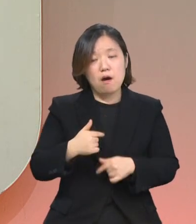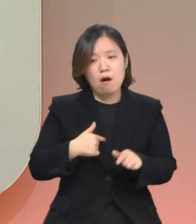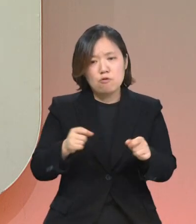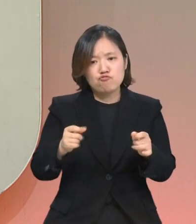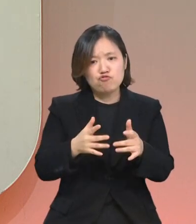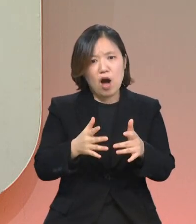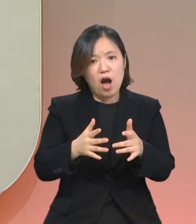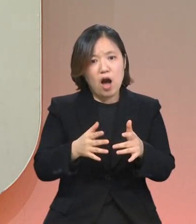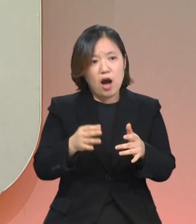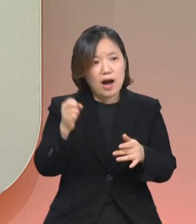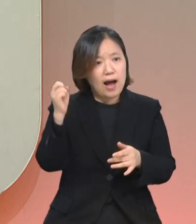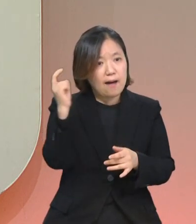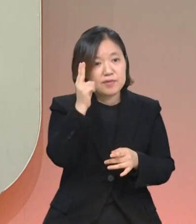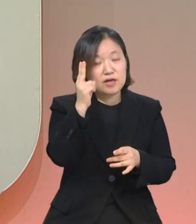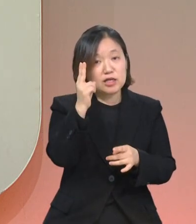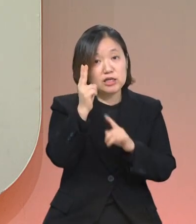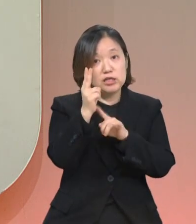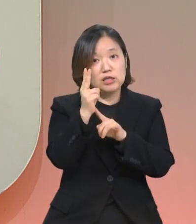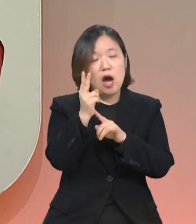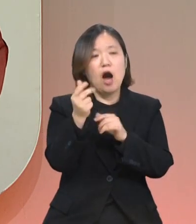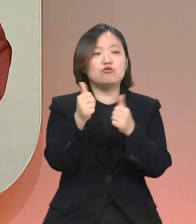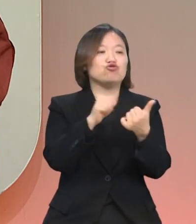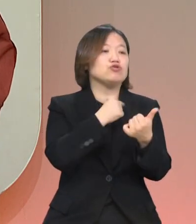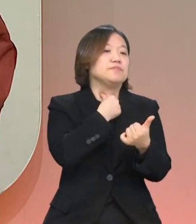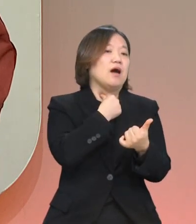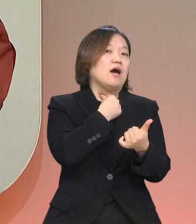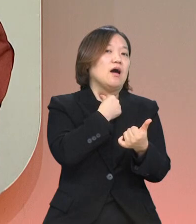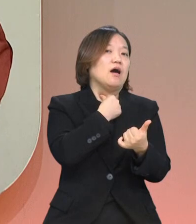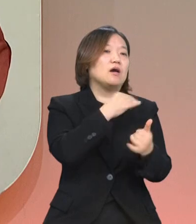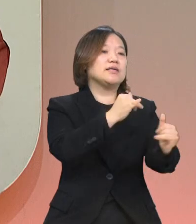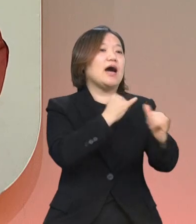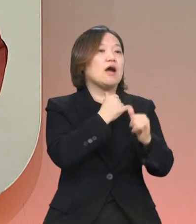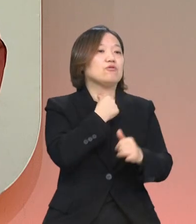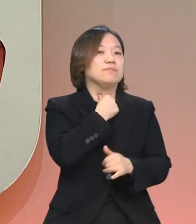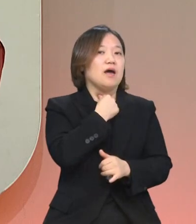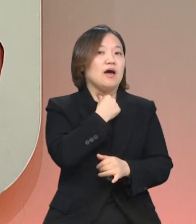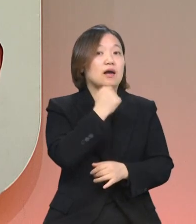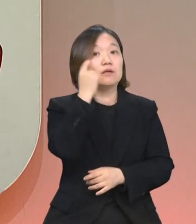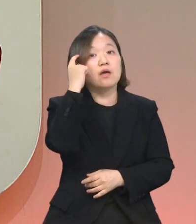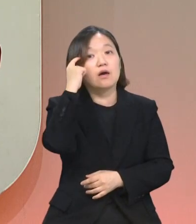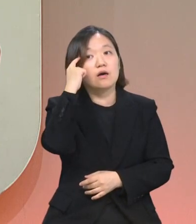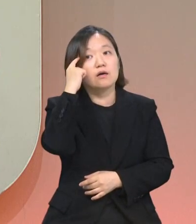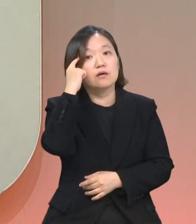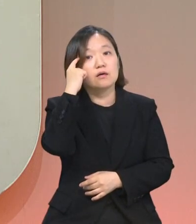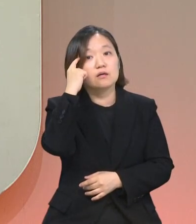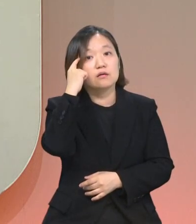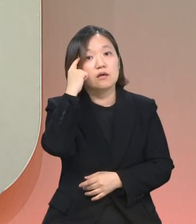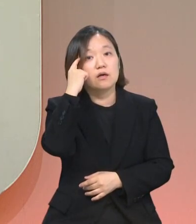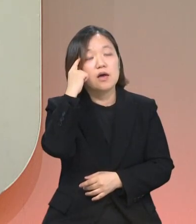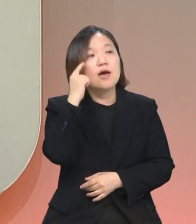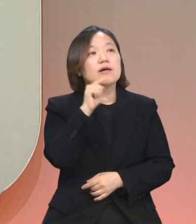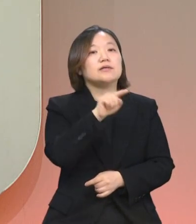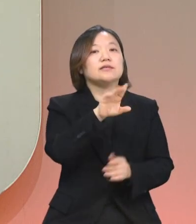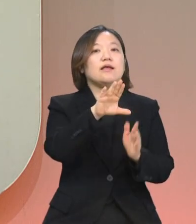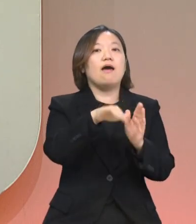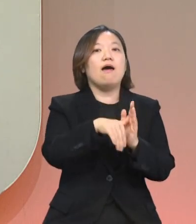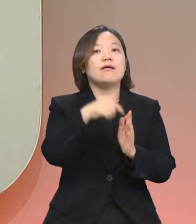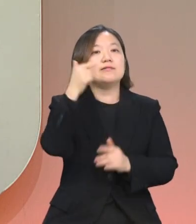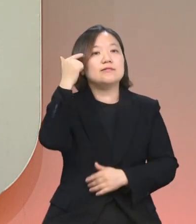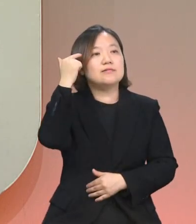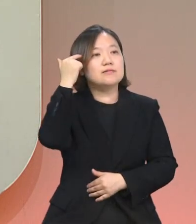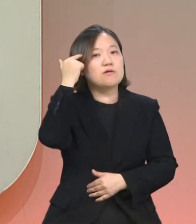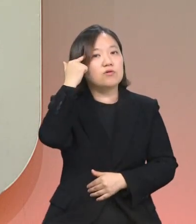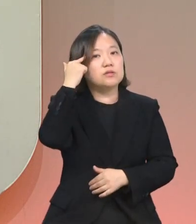순간 순간 확 죽어버리고 싶다라는 마음을 일으킬 때 그때 정신줄을